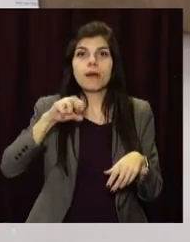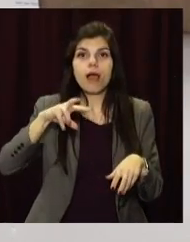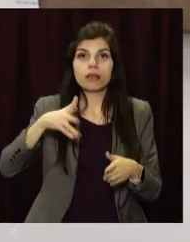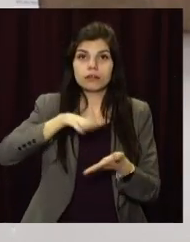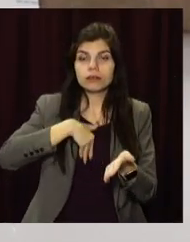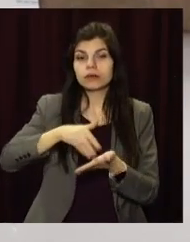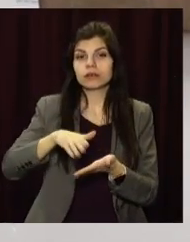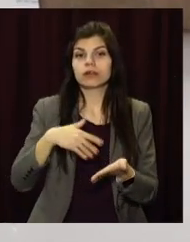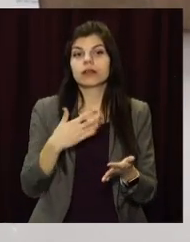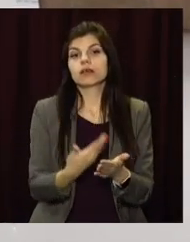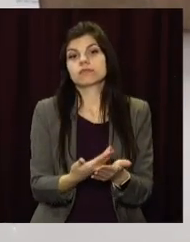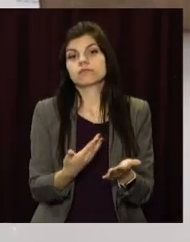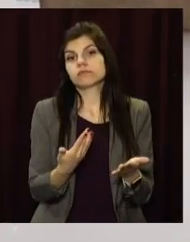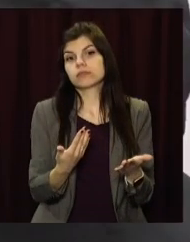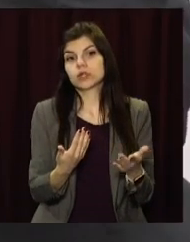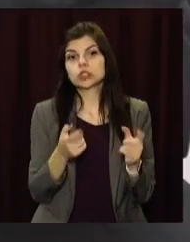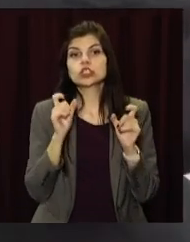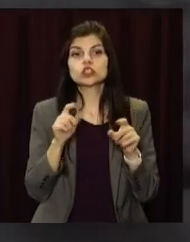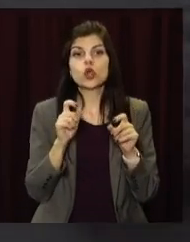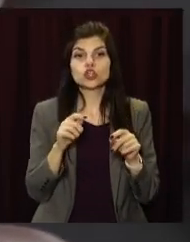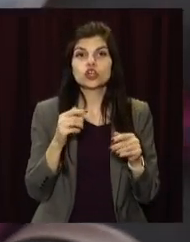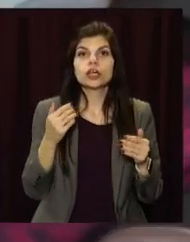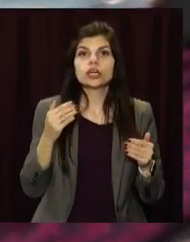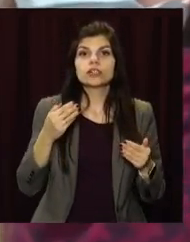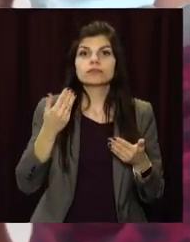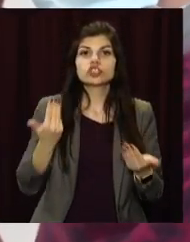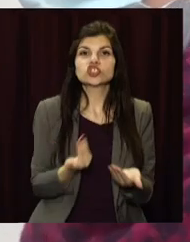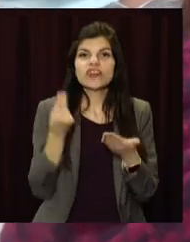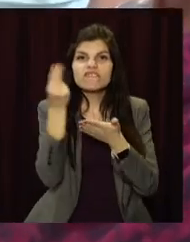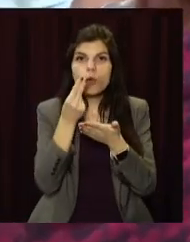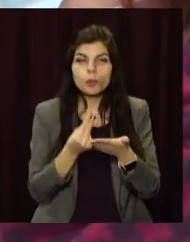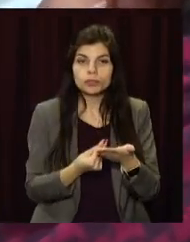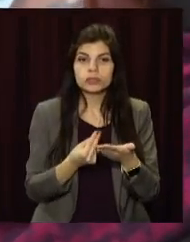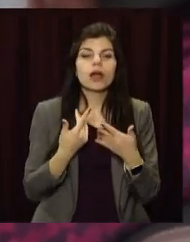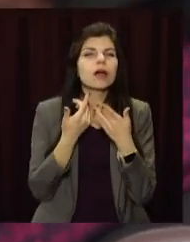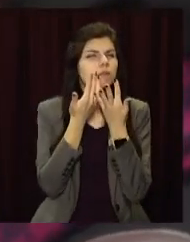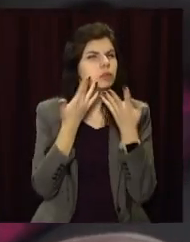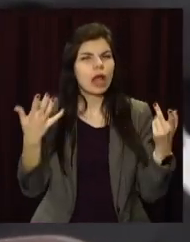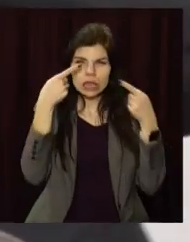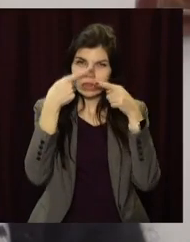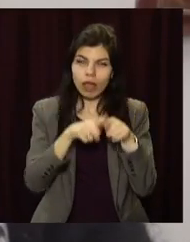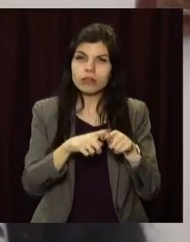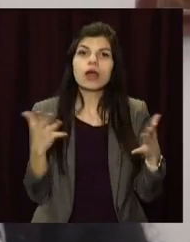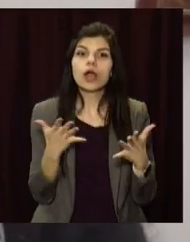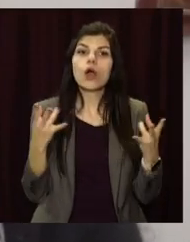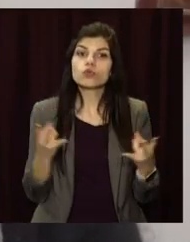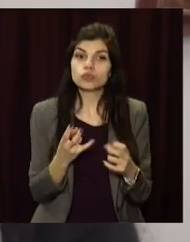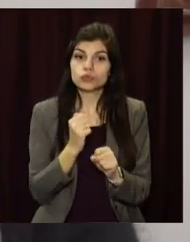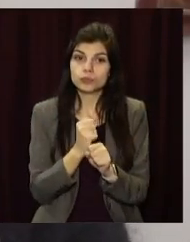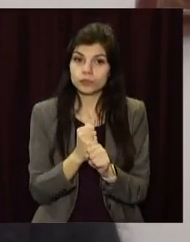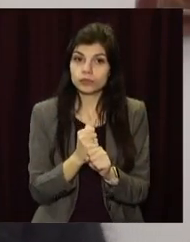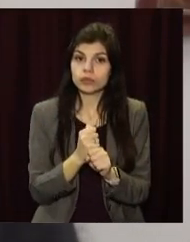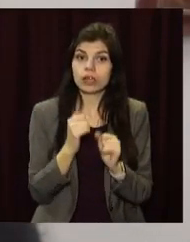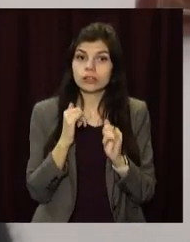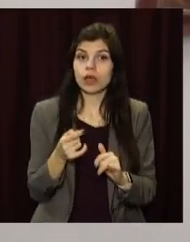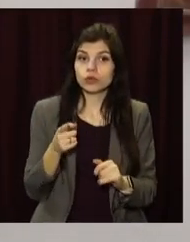народних картин «Козак Мамай» та «Катерина» Тараса Шевченка. Вона пройшла велику школу,